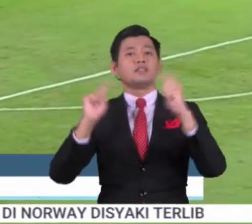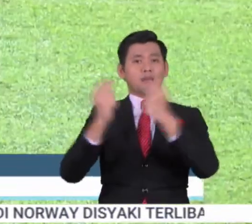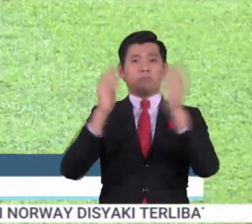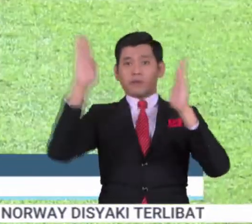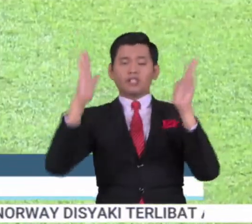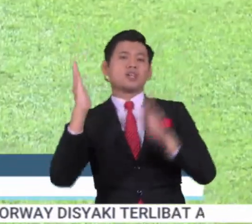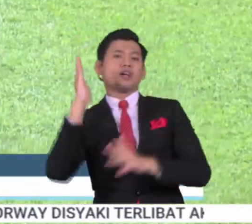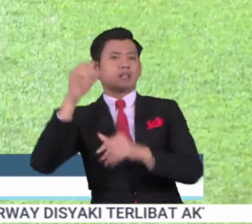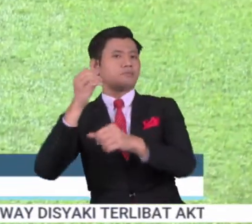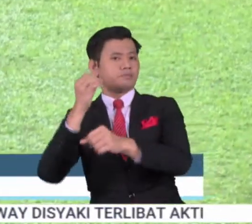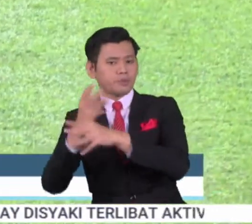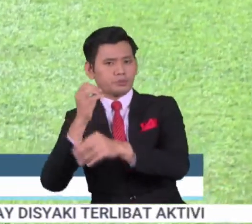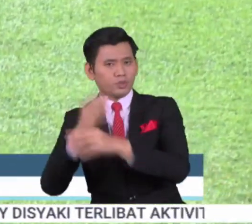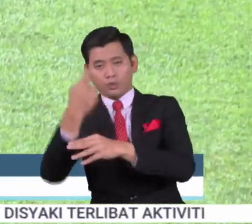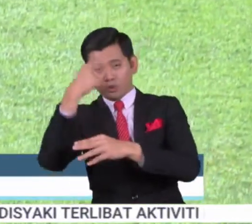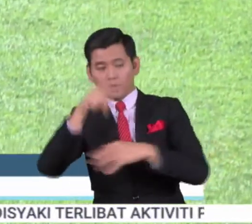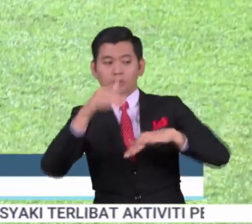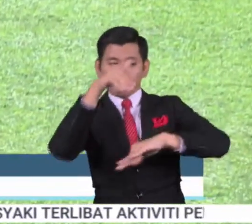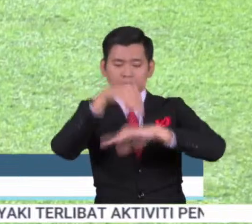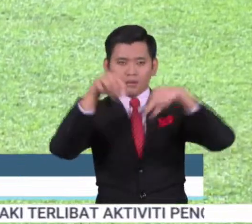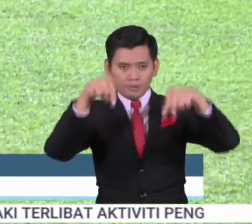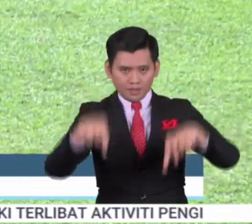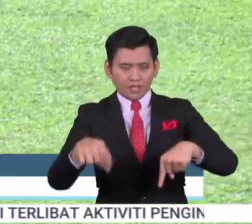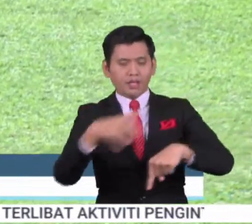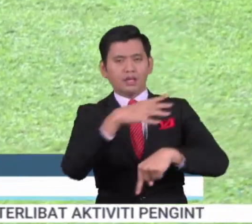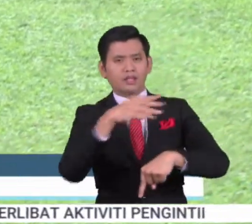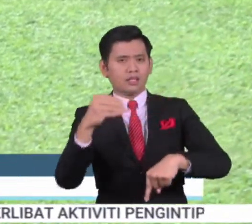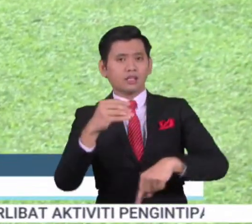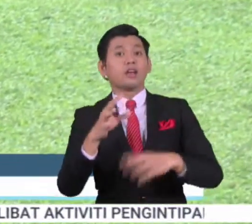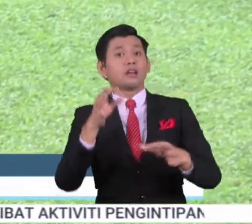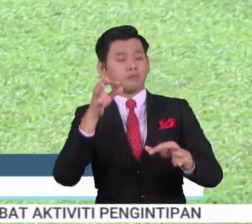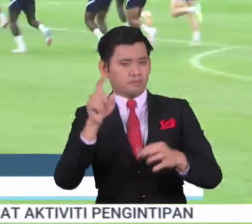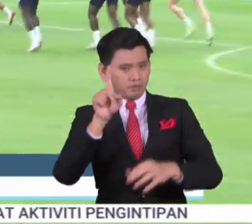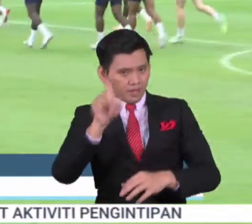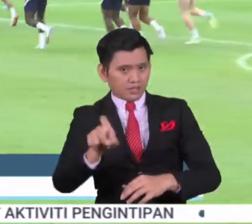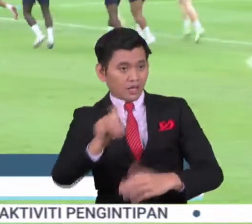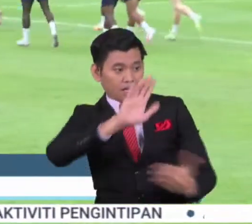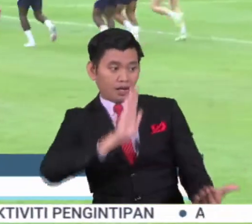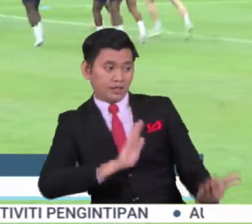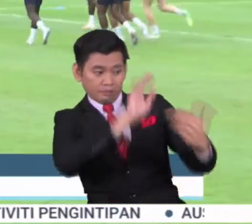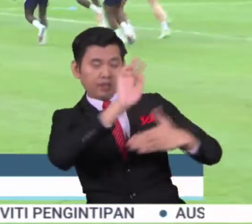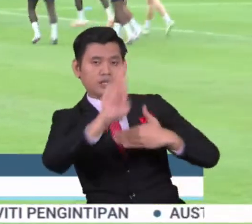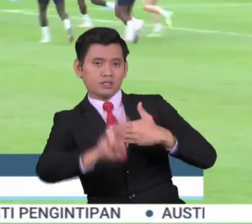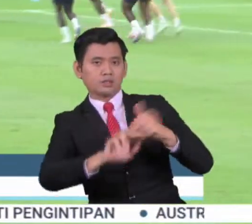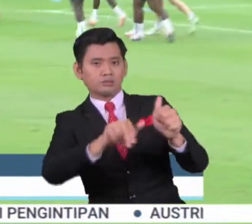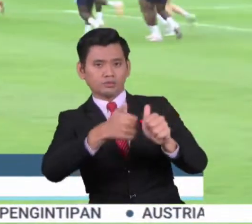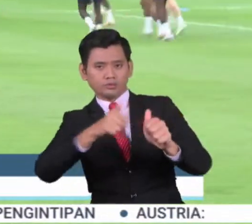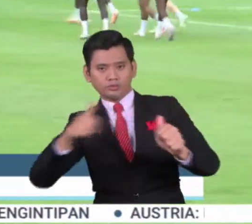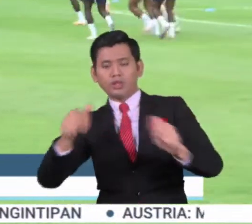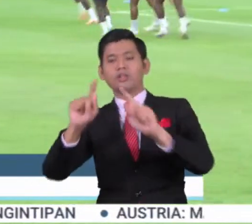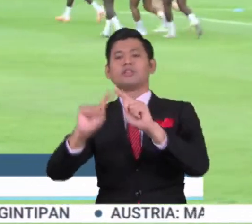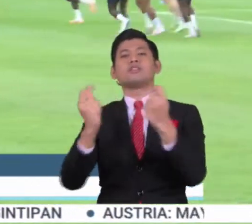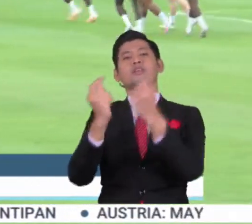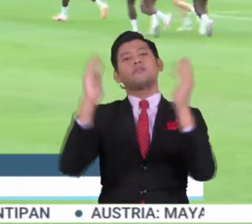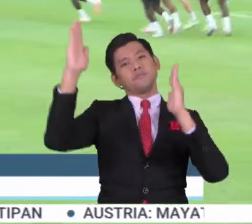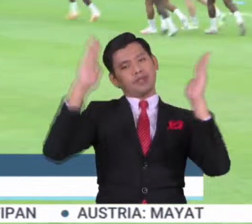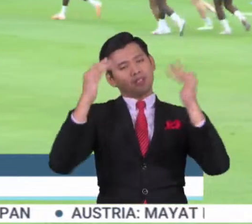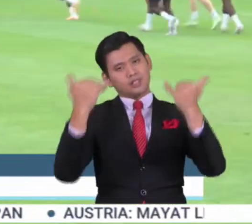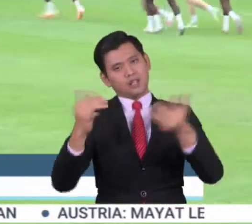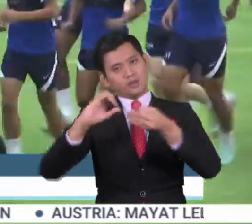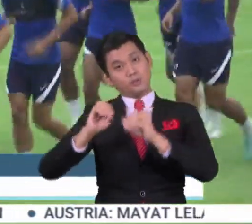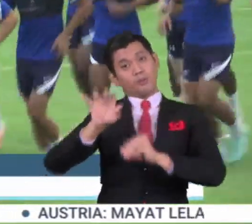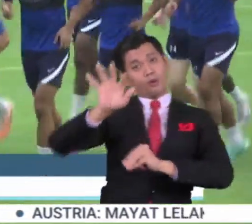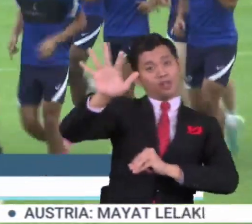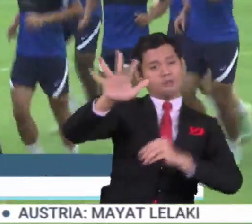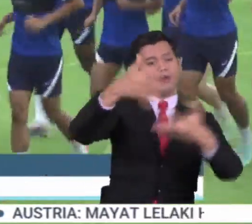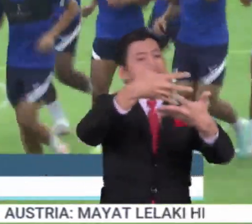layak jika tewas malam ini, namun ia adalah risiko yang perlu dielakkan. Ketika ini, skuad negara berada di kedudukan kelima